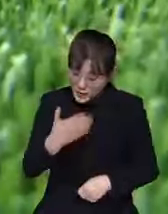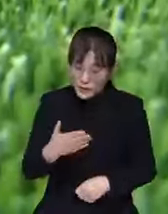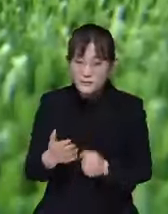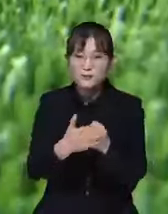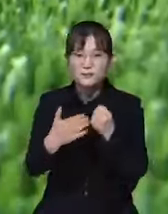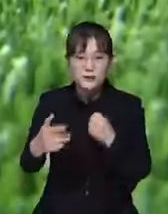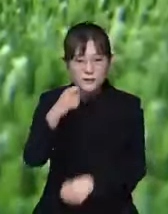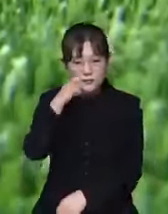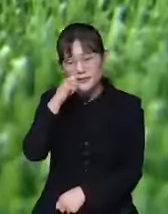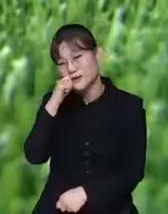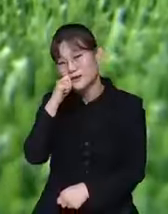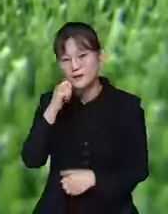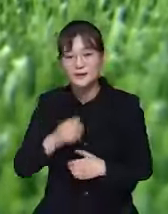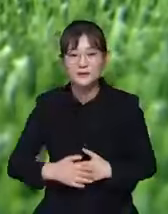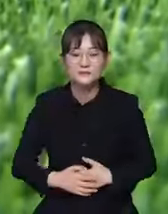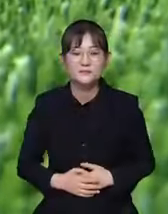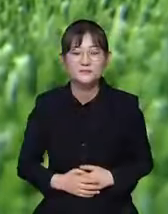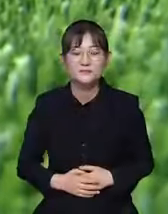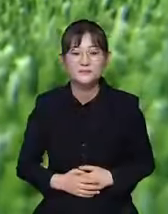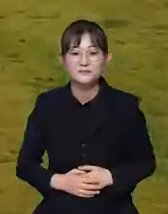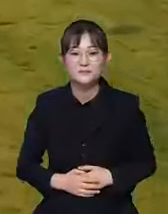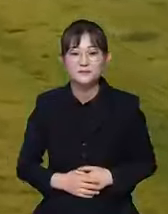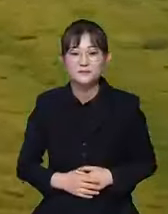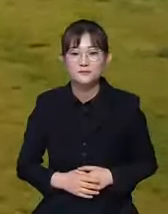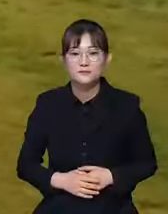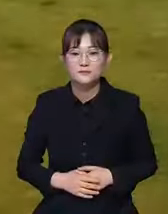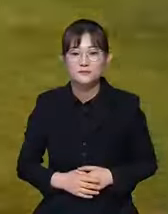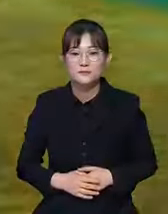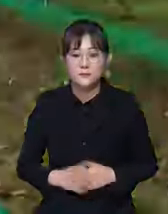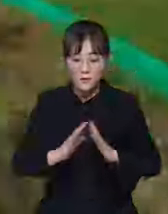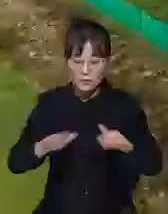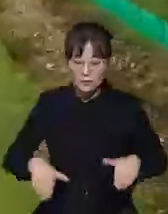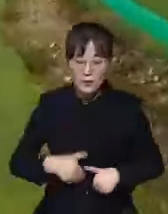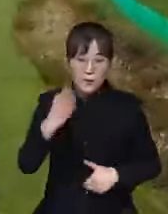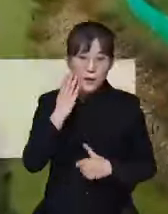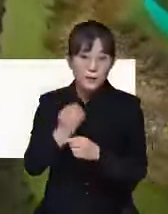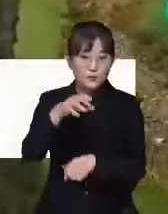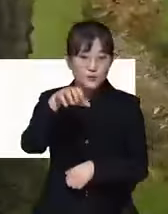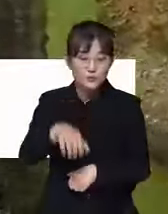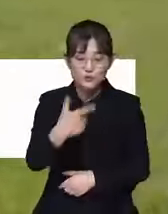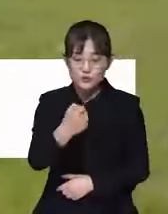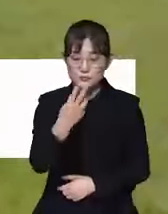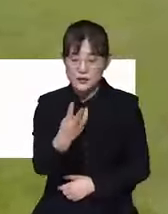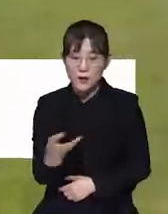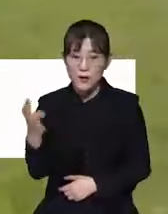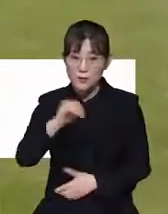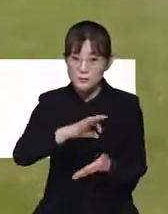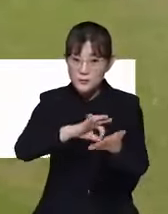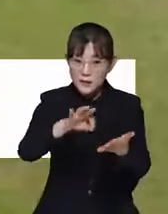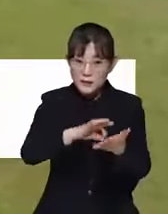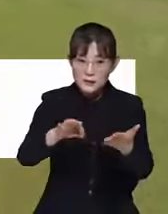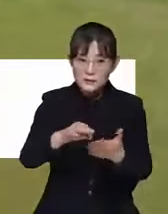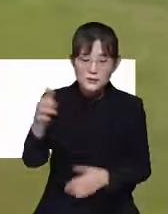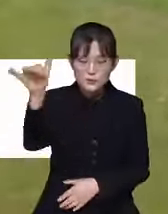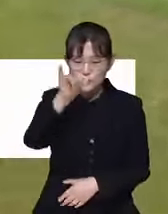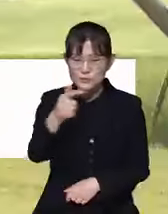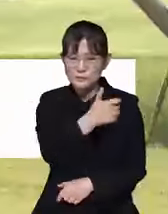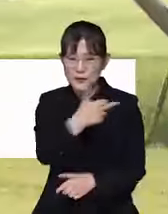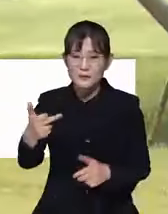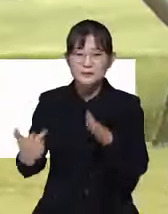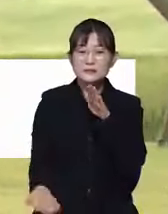전국에 많은 동호회가 만들어졌습니다 이에 남군이 6억을 들여 전국 최대규모의 파크